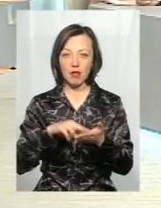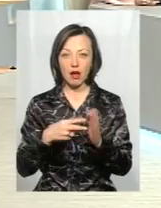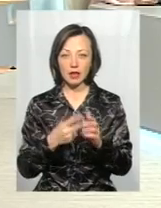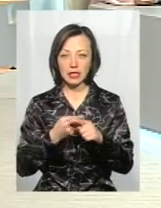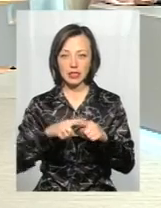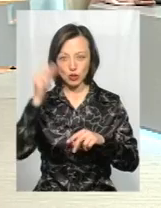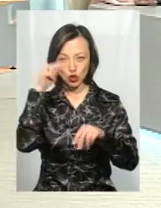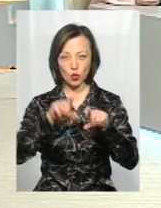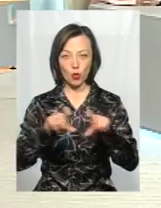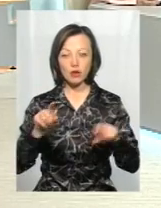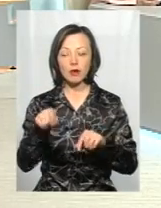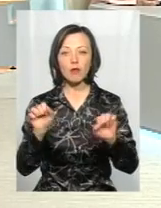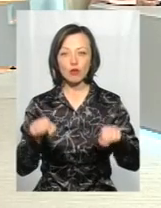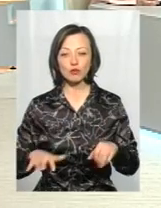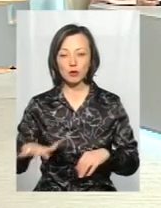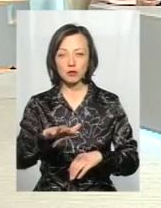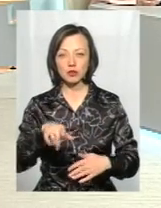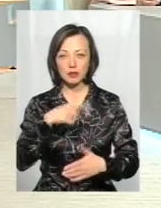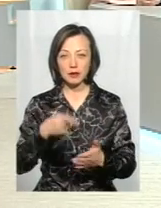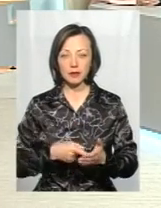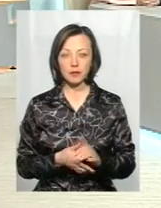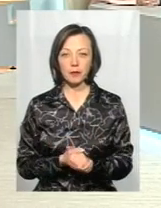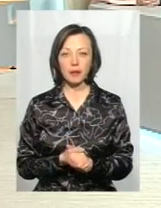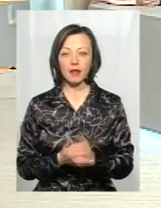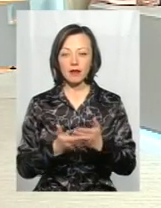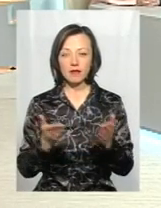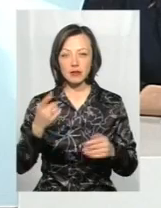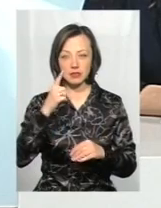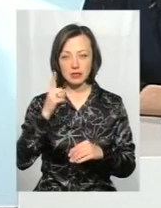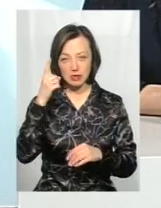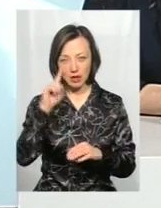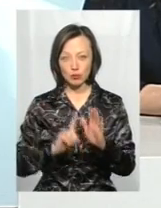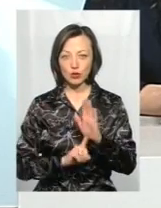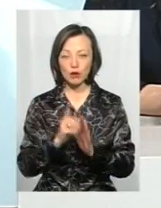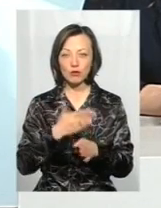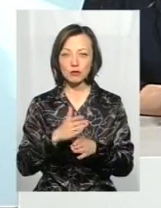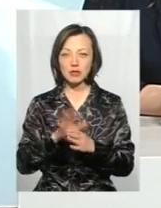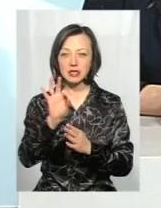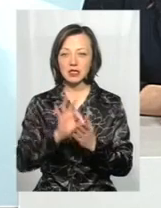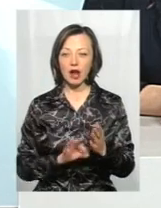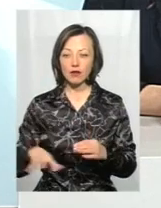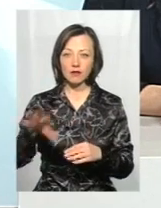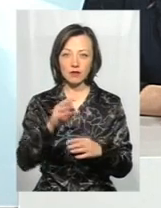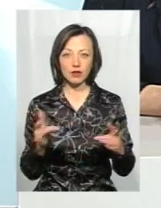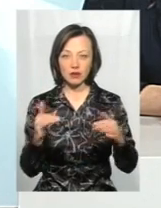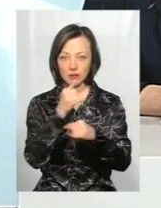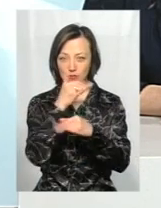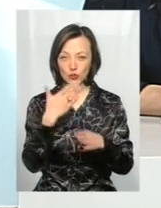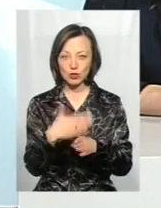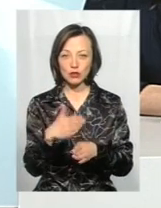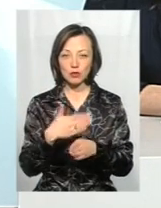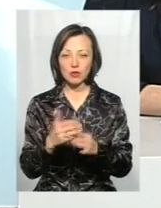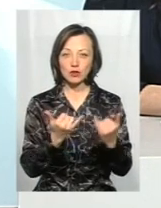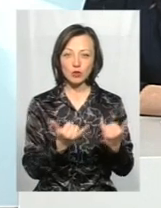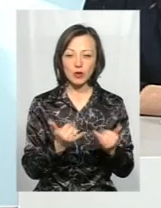ті школи? Що там можна робити? Ви знаєте, почнемо поступово, бо якщо зразу все обіймемо, то ми нічого не зробимо. Почнемо поступово.